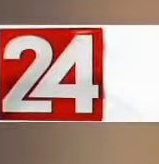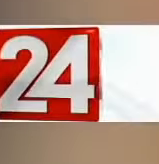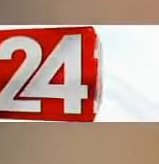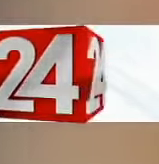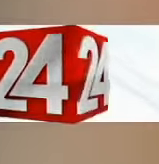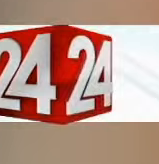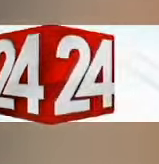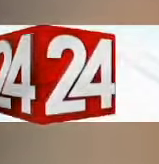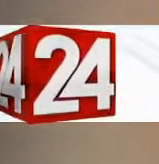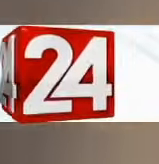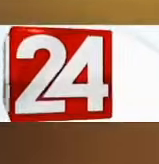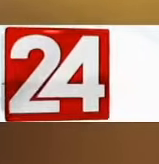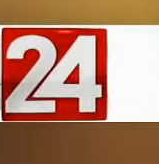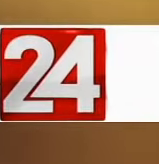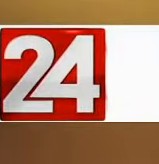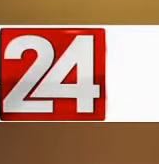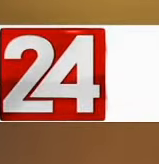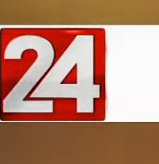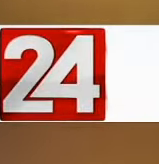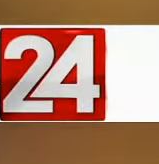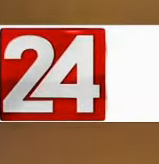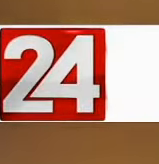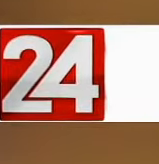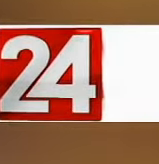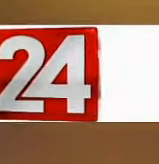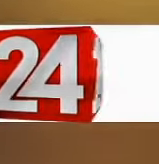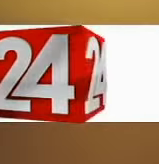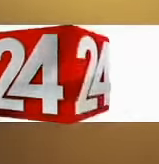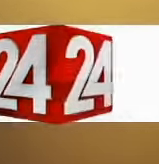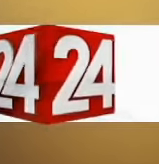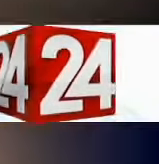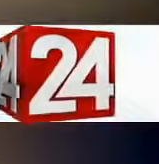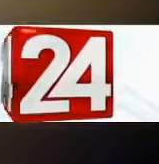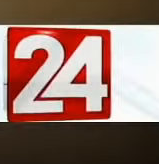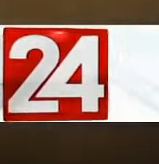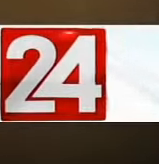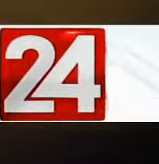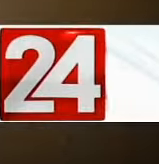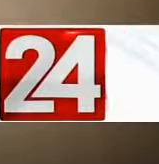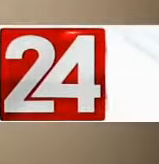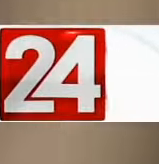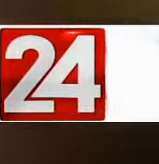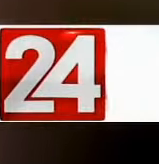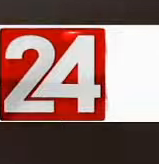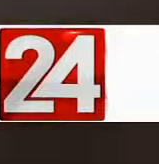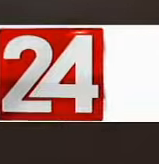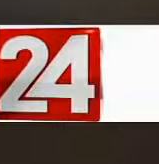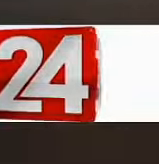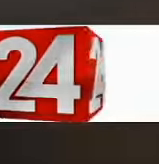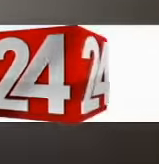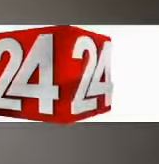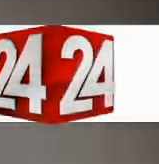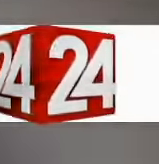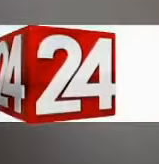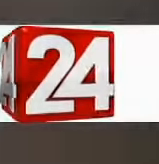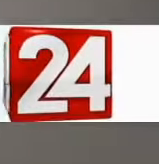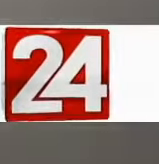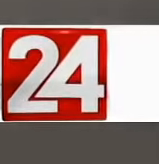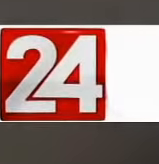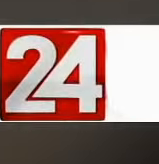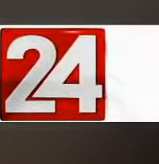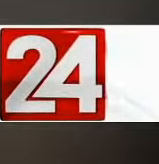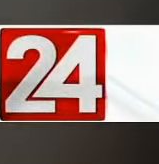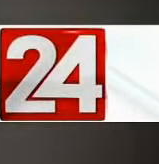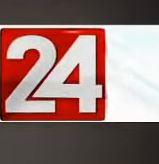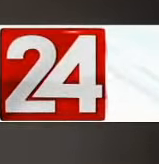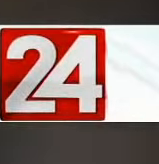Susunod! Ang pamilyang may SEPAX, Separation Anxiety, sa iba't ibang abubot,